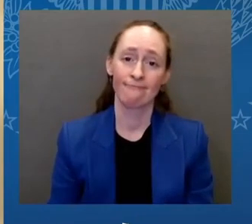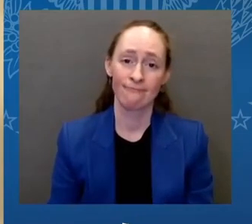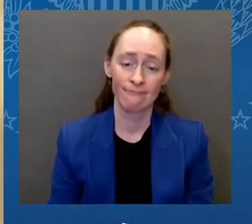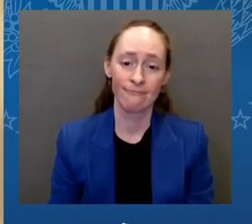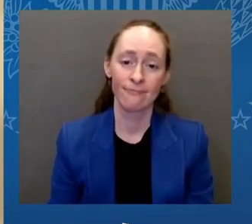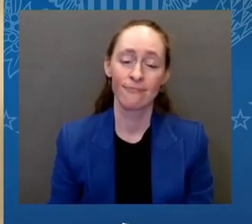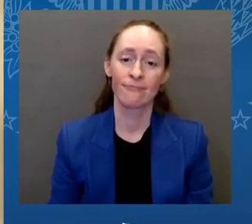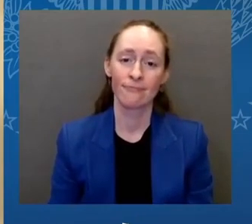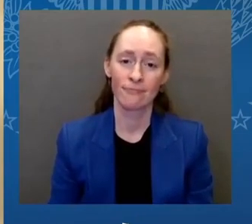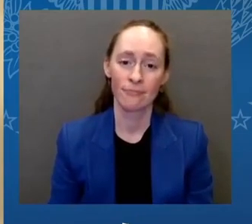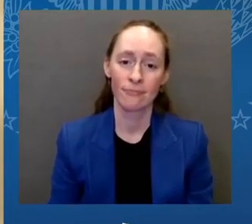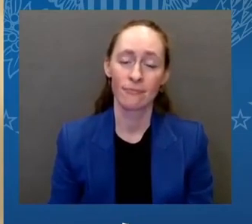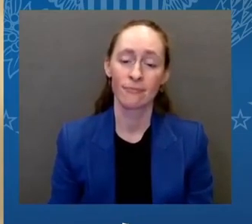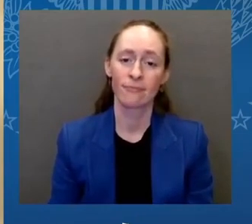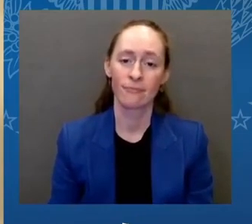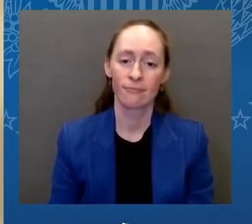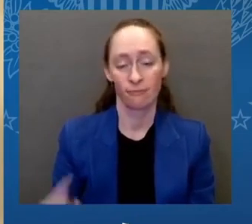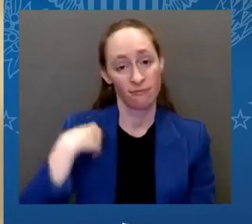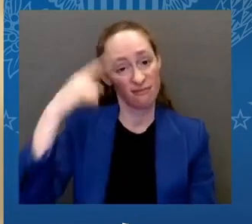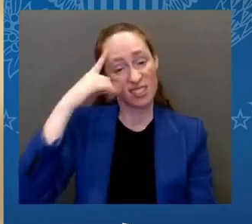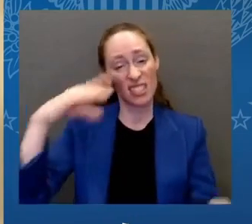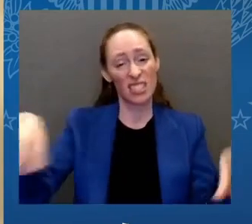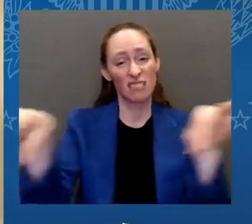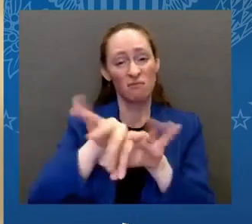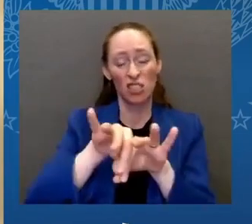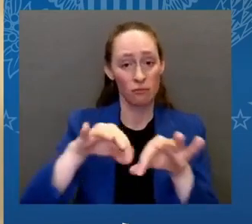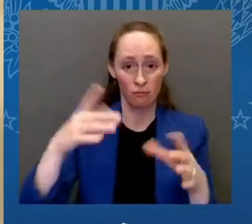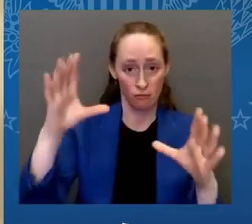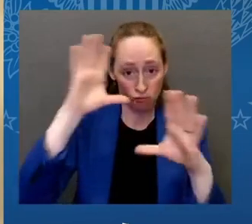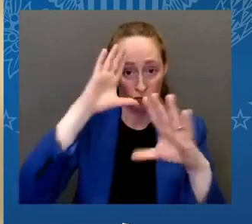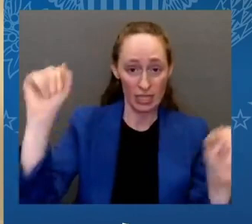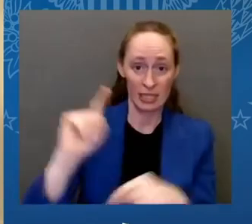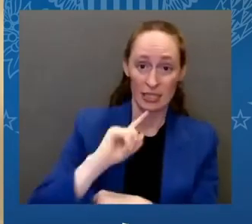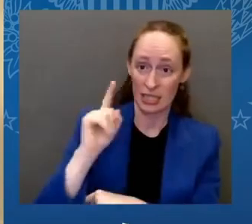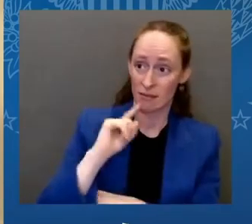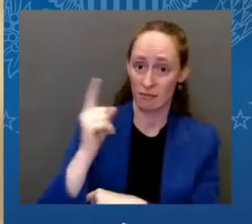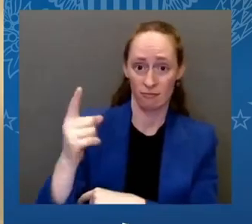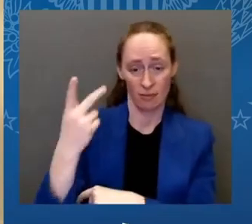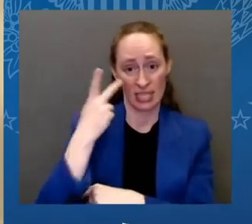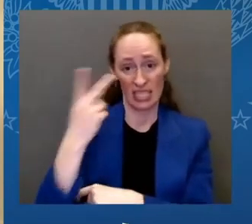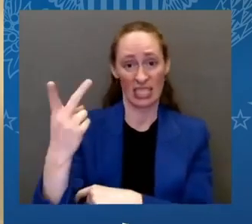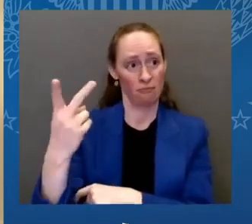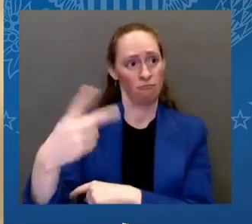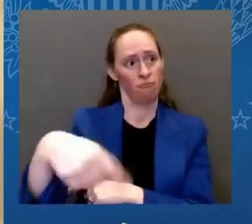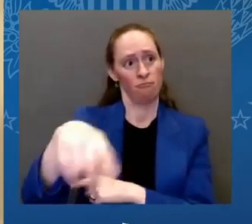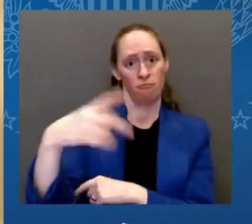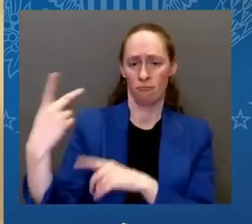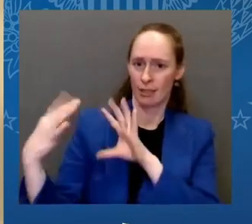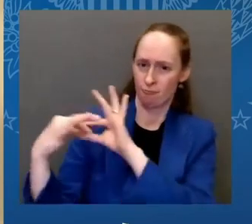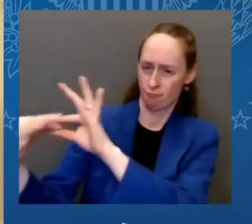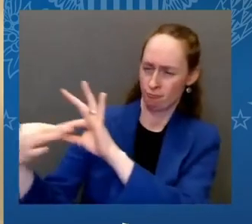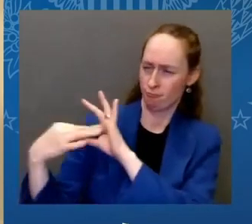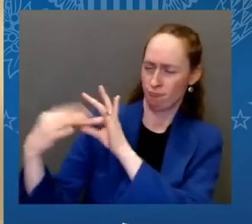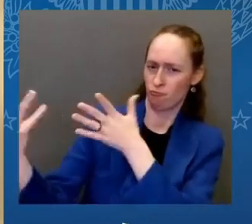майбутньому. Ми і президент Зеленський, ми бачимо, що він бачить, що ми об'єднані, 2 країни в